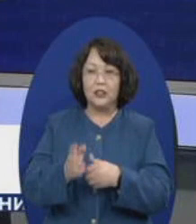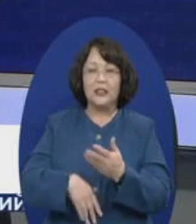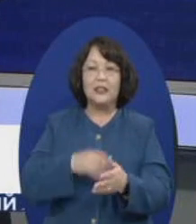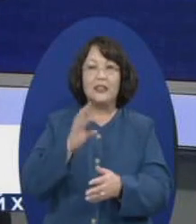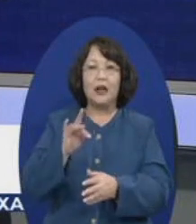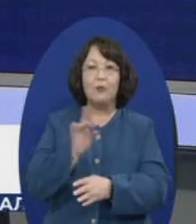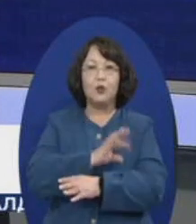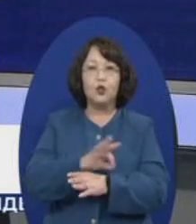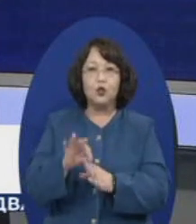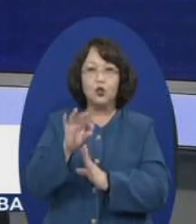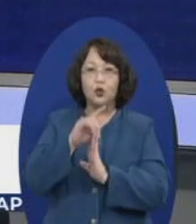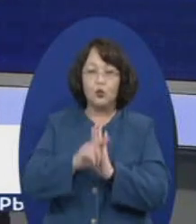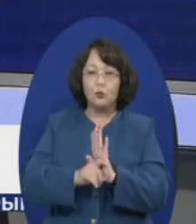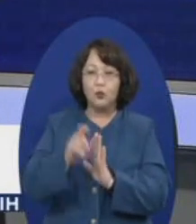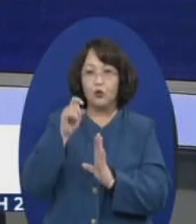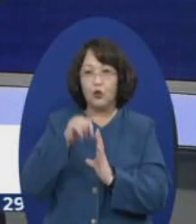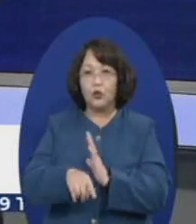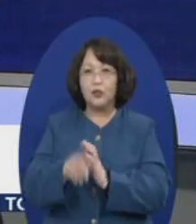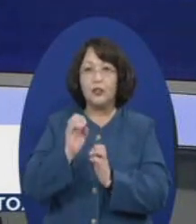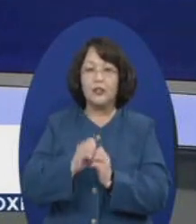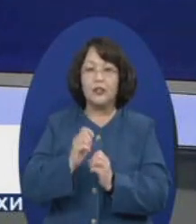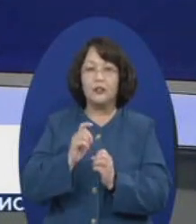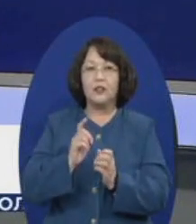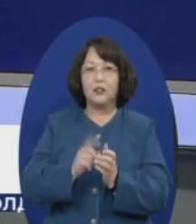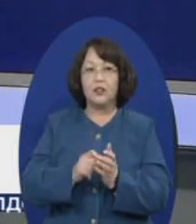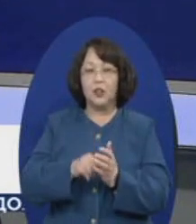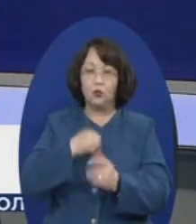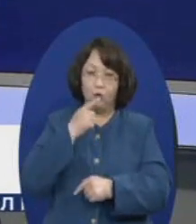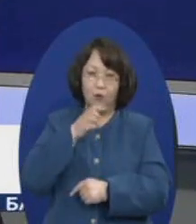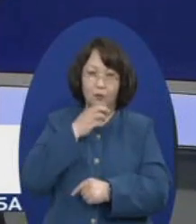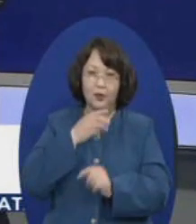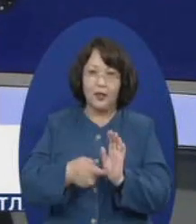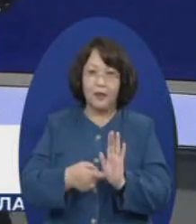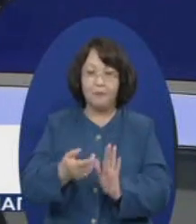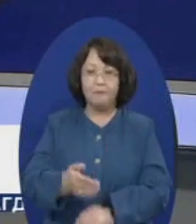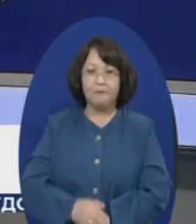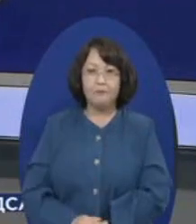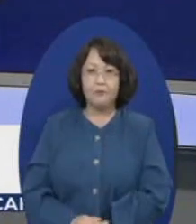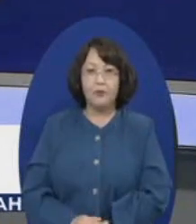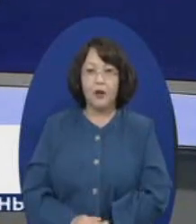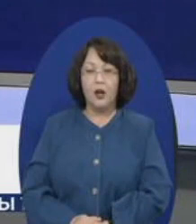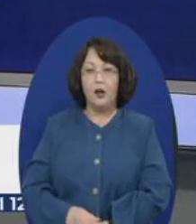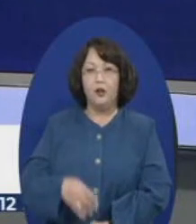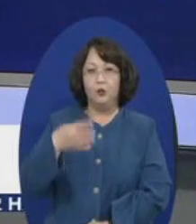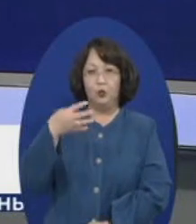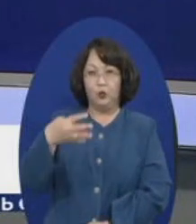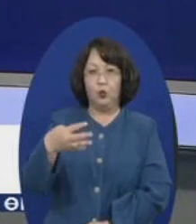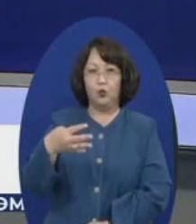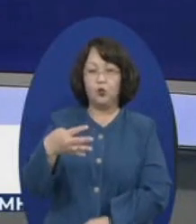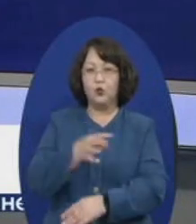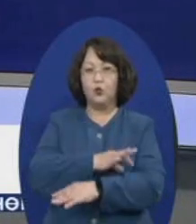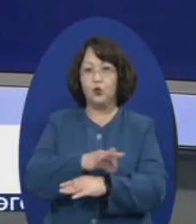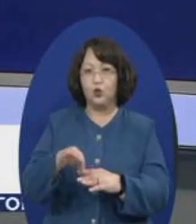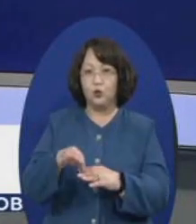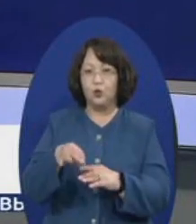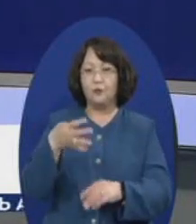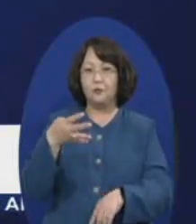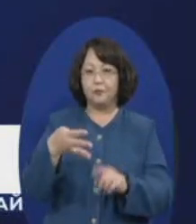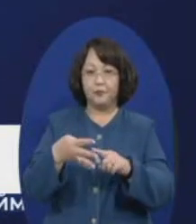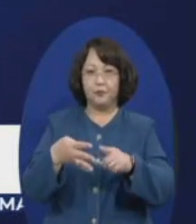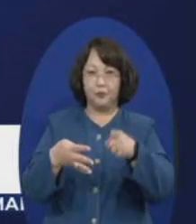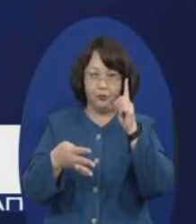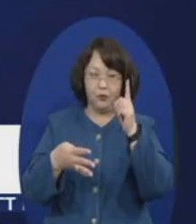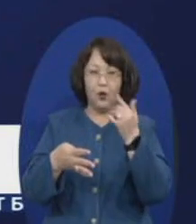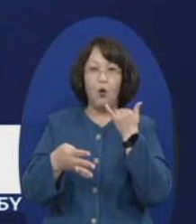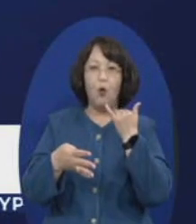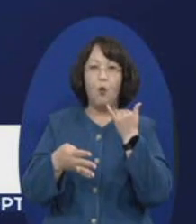тодорхой төсөл хөтөлбөрүүдийг дотор нь хийж хэрэгжүүлэх вэ гэдэг мэдээллийг үргэлжлүүлж харцгаая. За, үндсэн дөрвөн төсөл байгаа. Энэ дотор бол